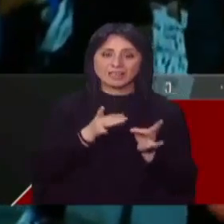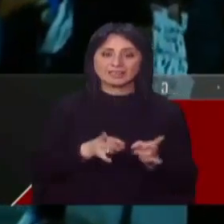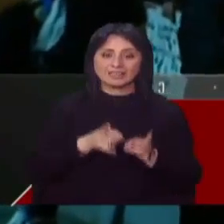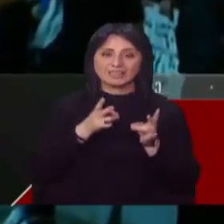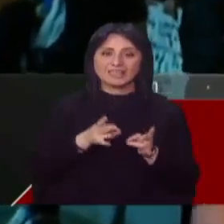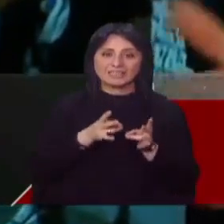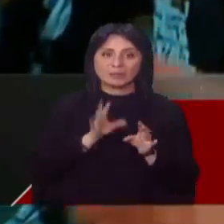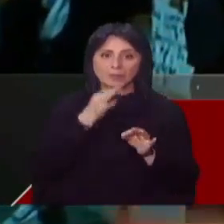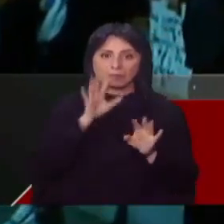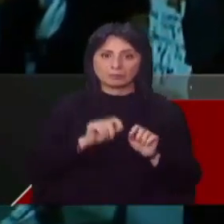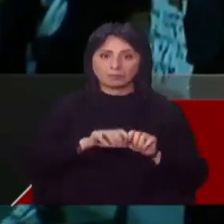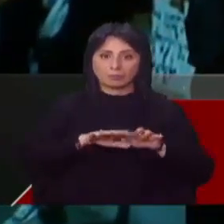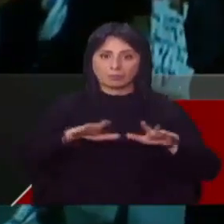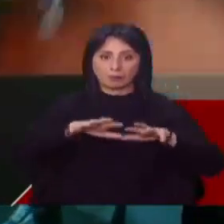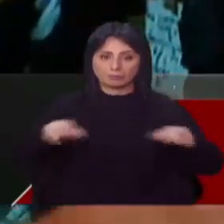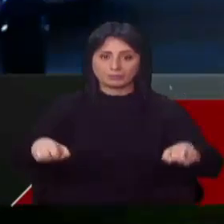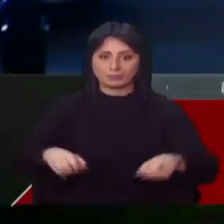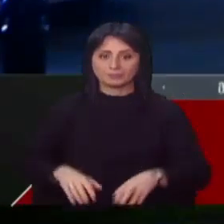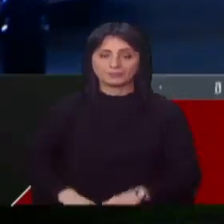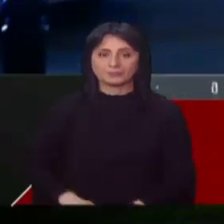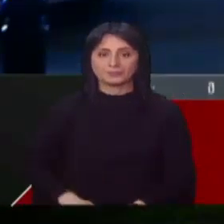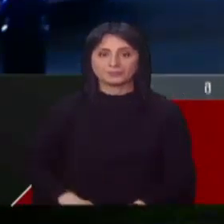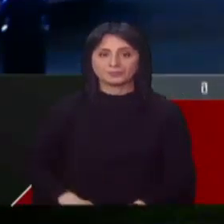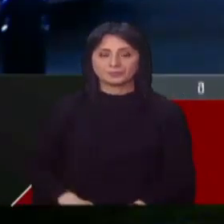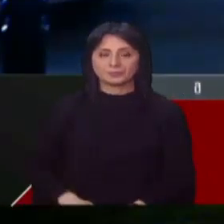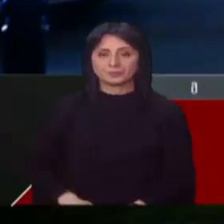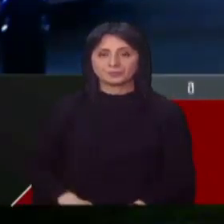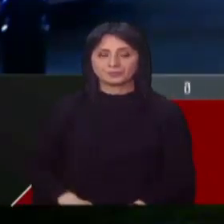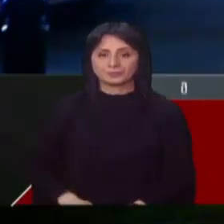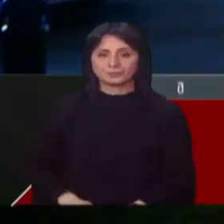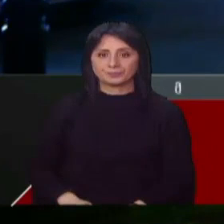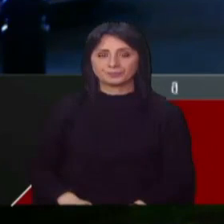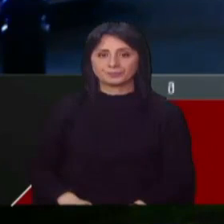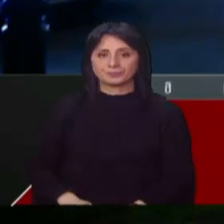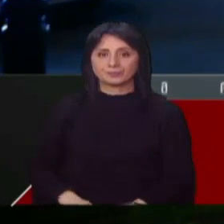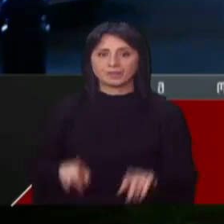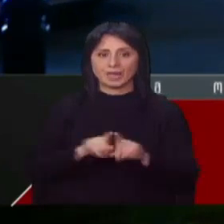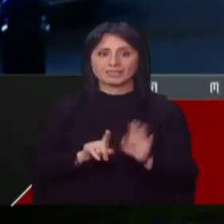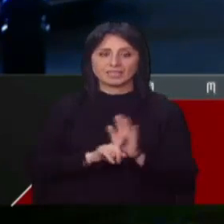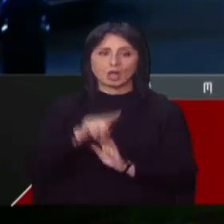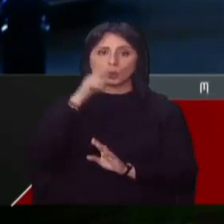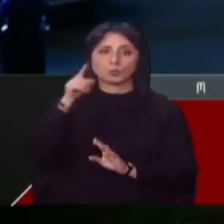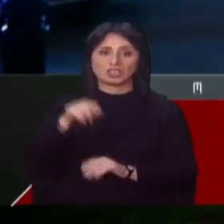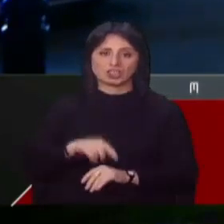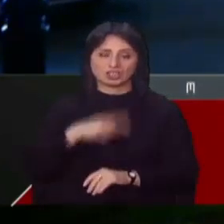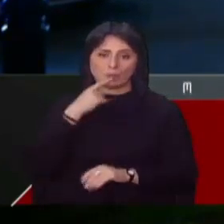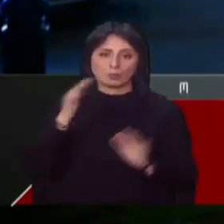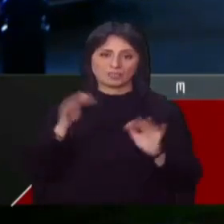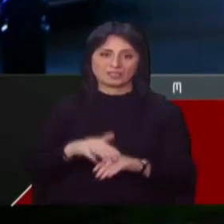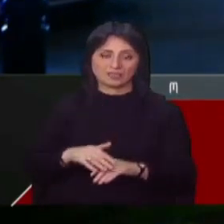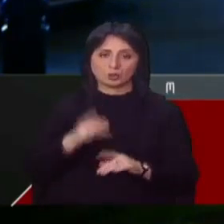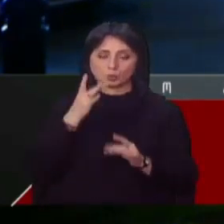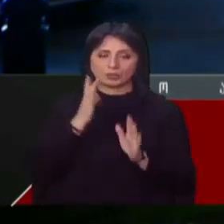ავტორიტარიზმი, რომელიც დღეს არსებობს. ასე დაიწყო რუსეთში ამბობენ აქ შეკრებილები